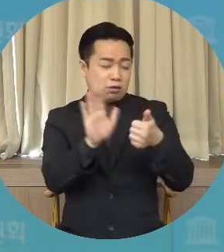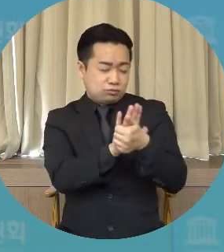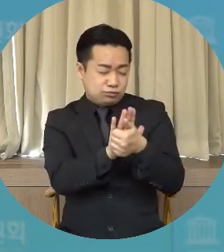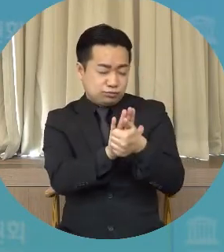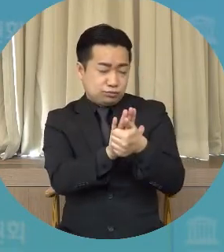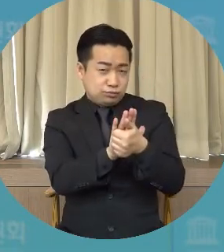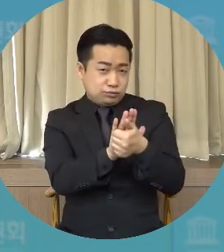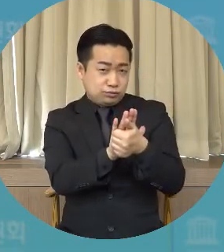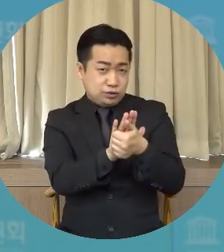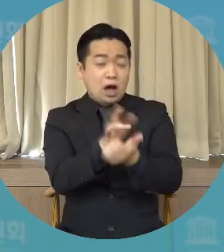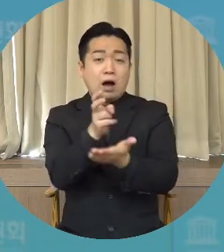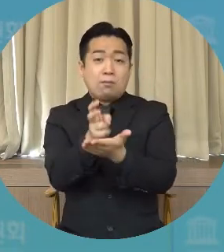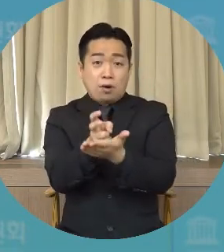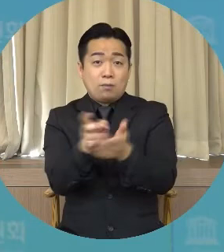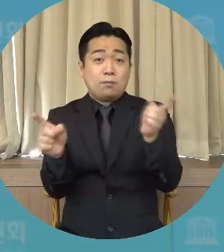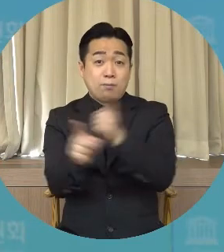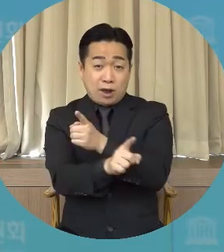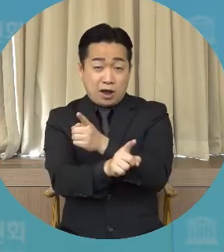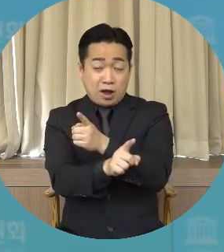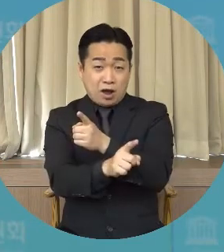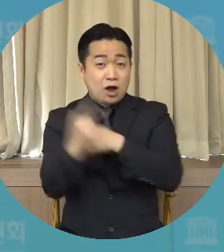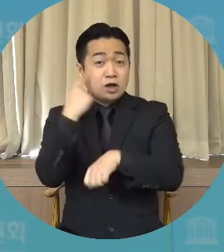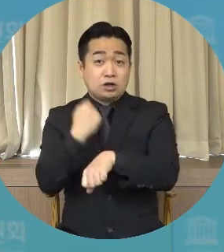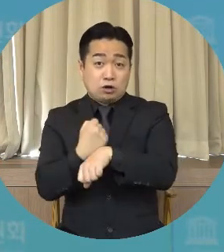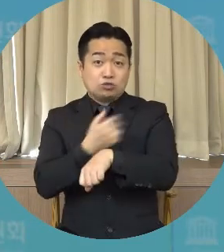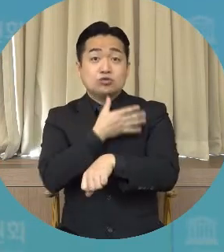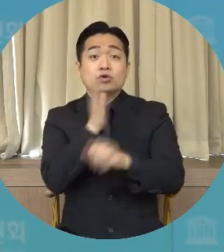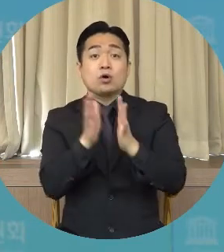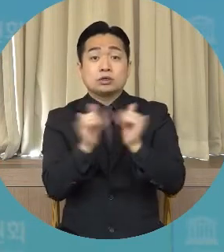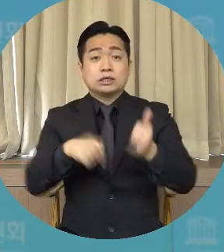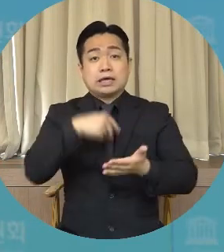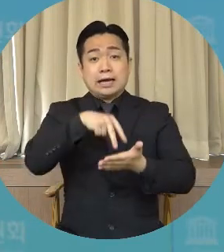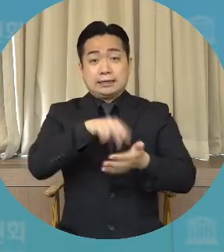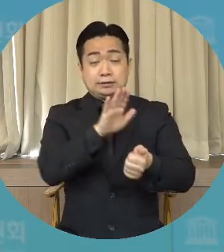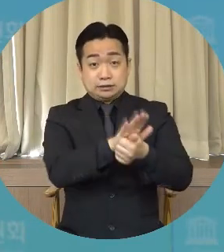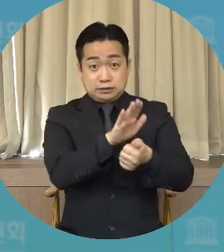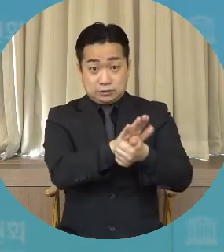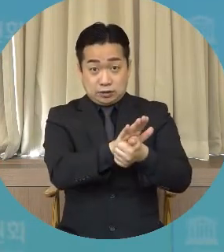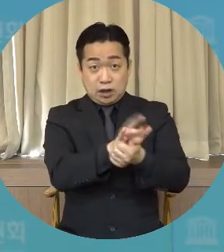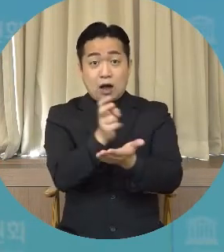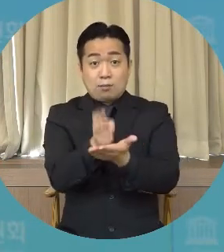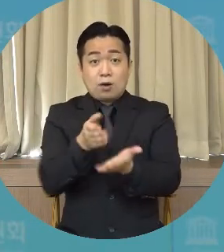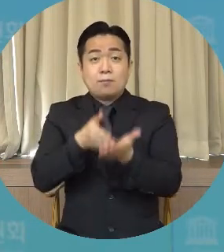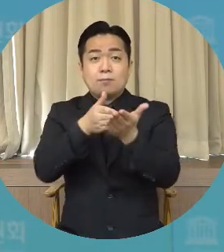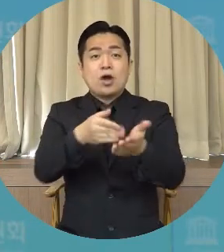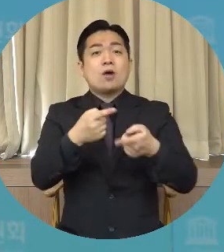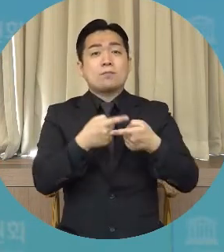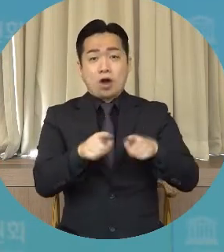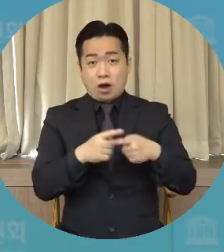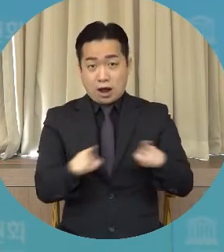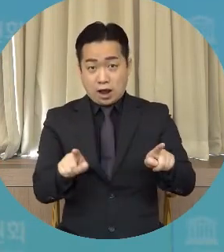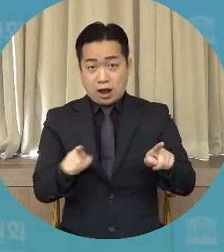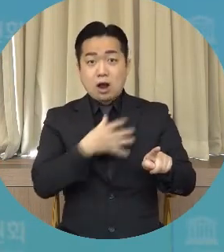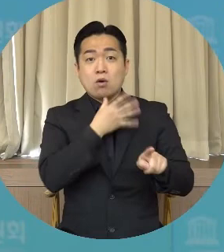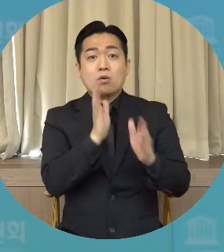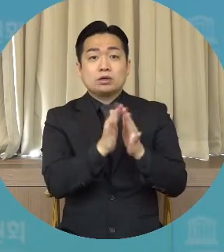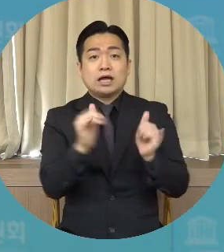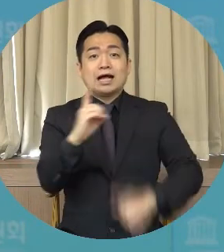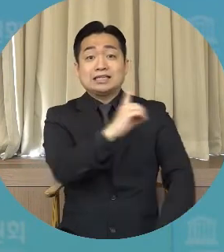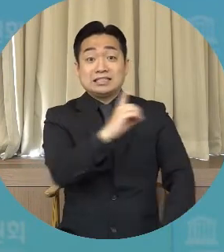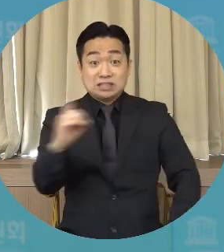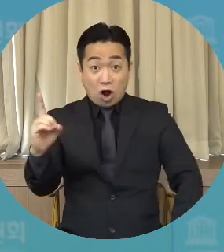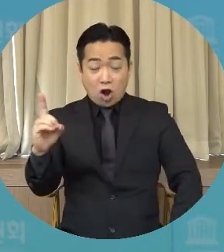위한 법제 개선방안 연구, 고령자 자립지원수단법제에 대한 입법평가, 고령자의 디지털